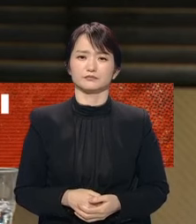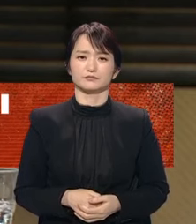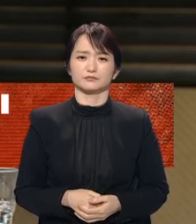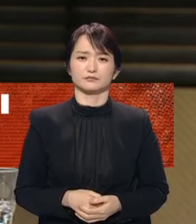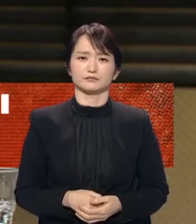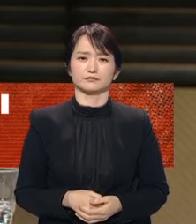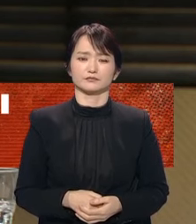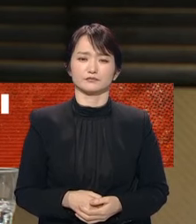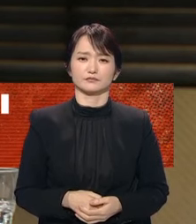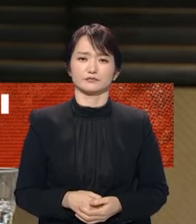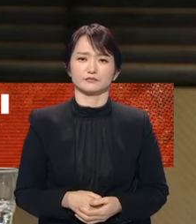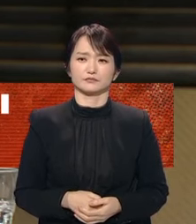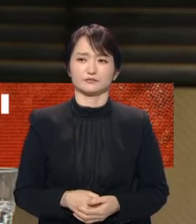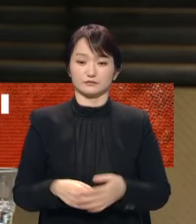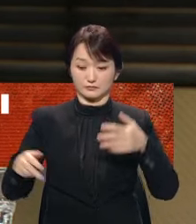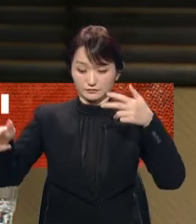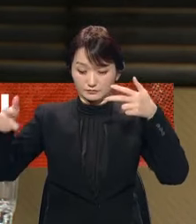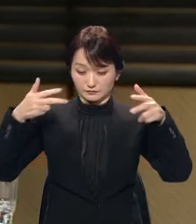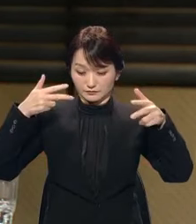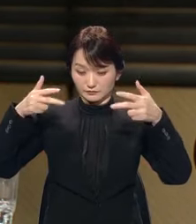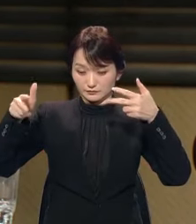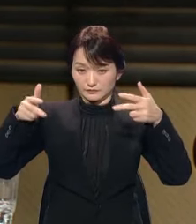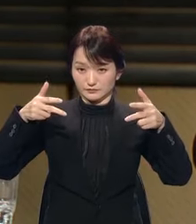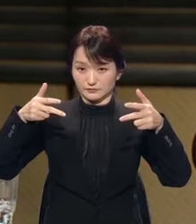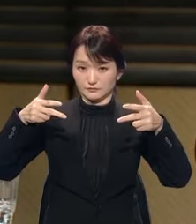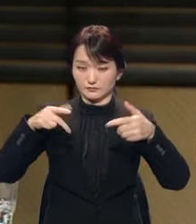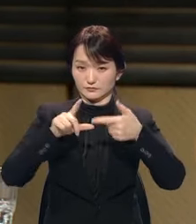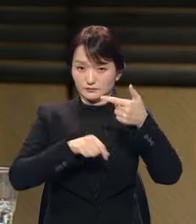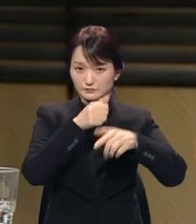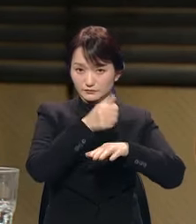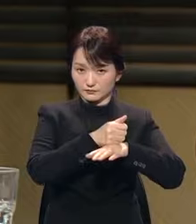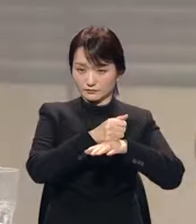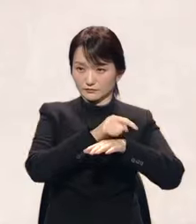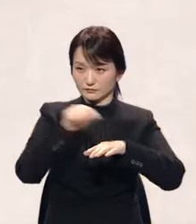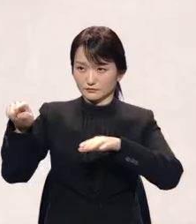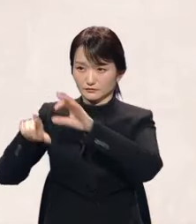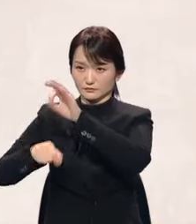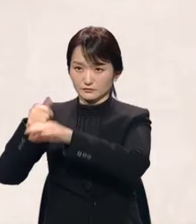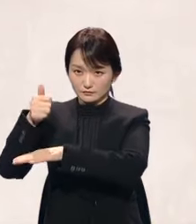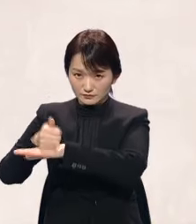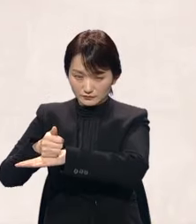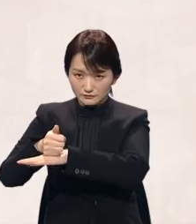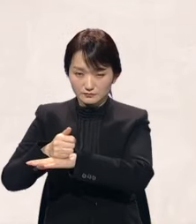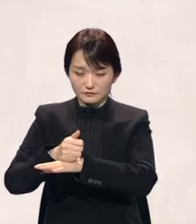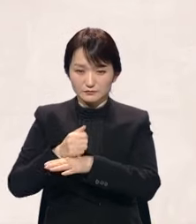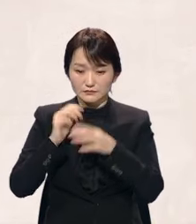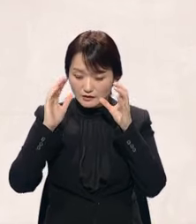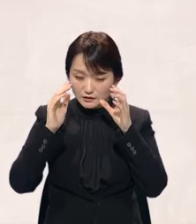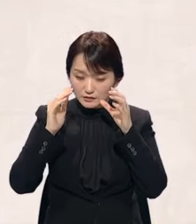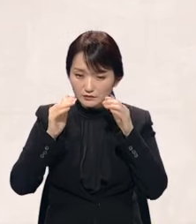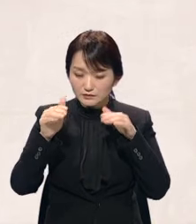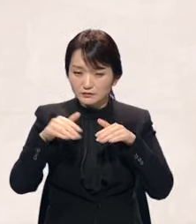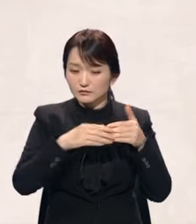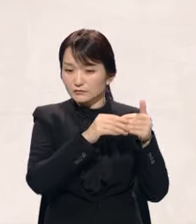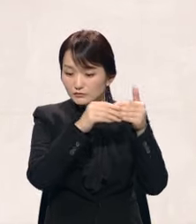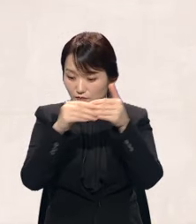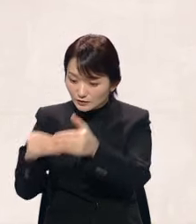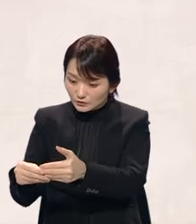그런데 그 CCTV 촬영 부분, 그러니까 6월 말부터 10월 말 정도까지 다녔던 사람이라면 그